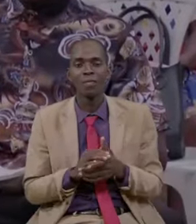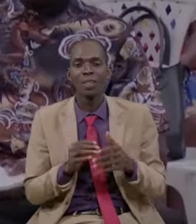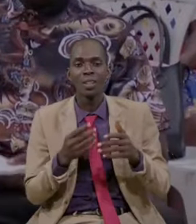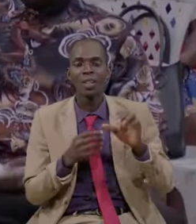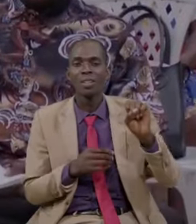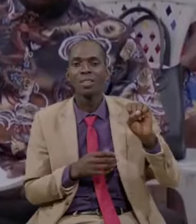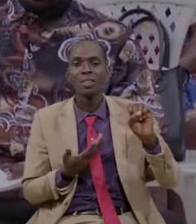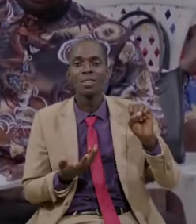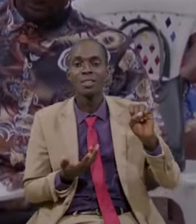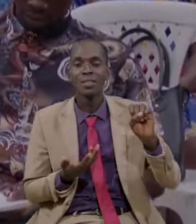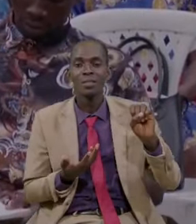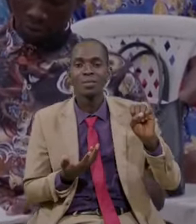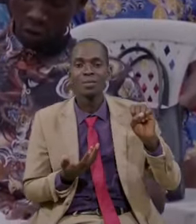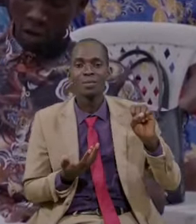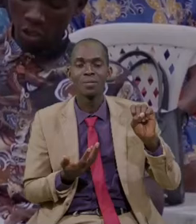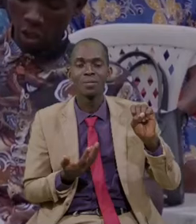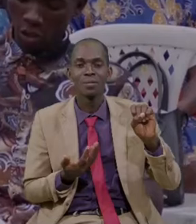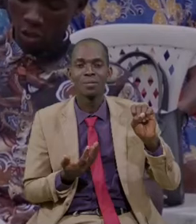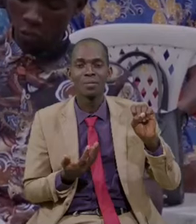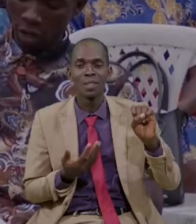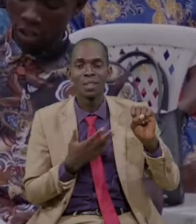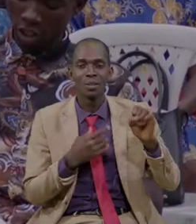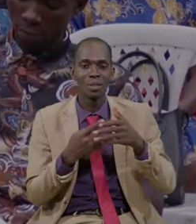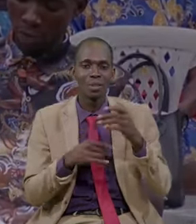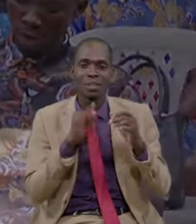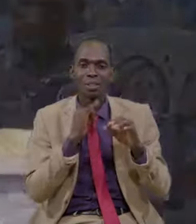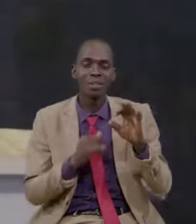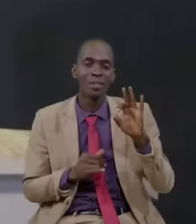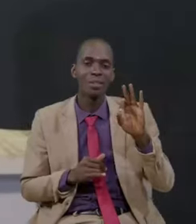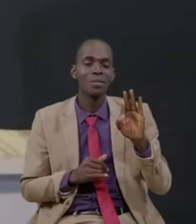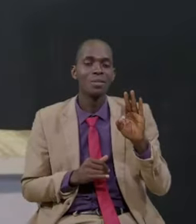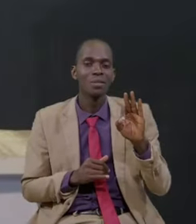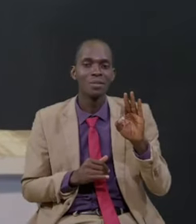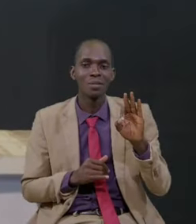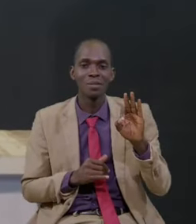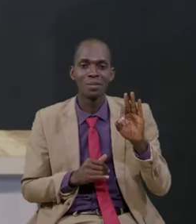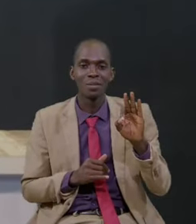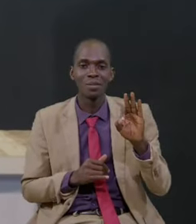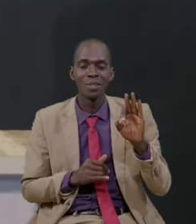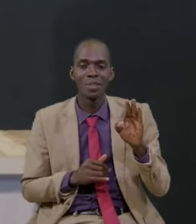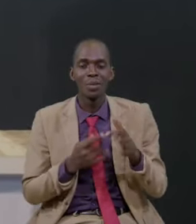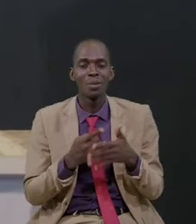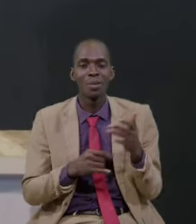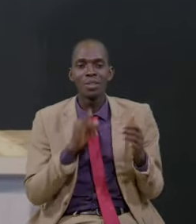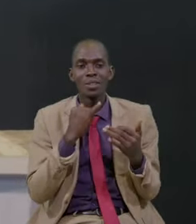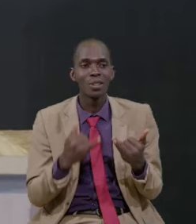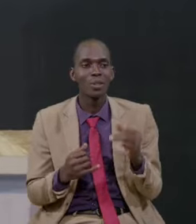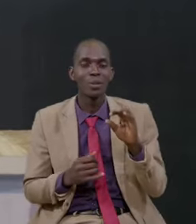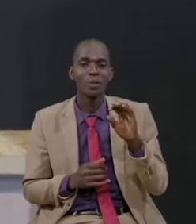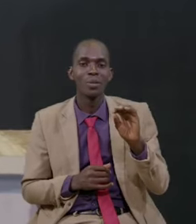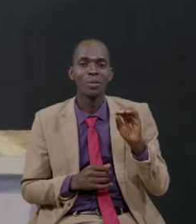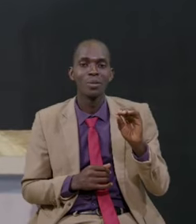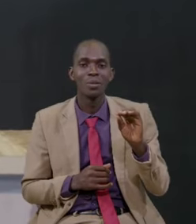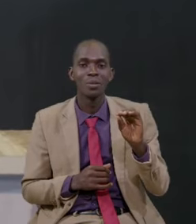sanctifier. F, se focaliser sur la vraie communion dans le Seigneur. O, s'occuper du gain des